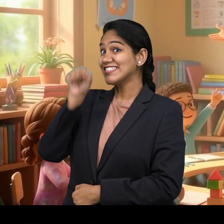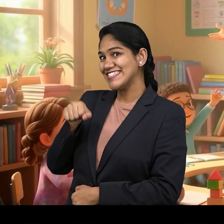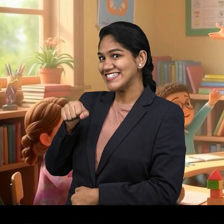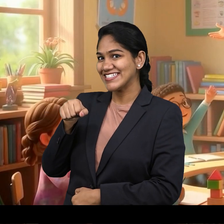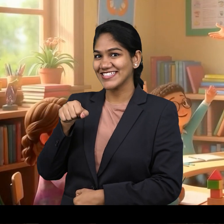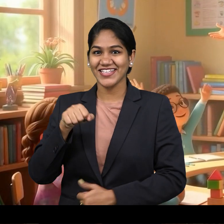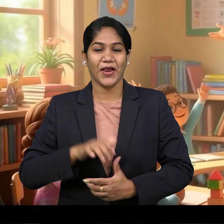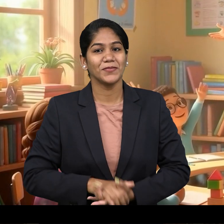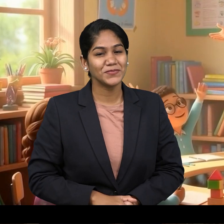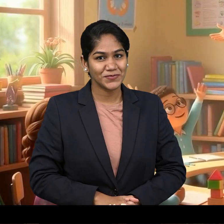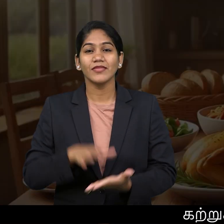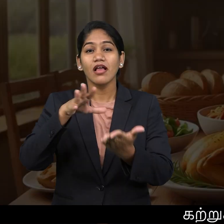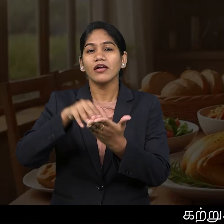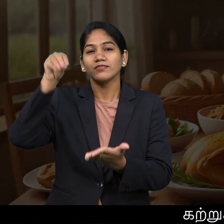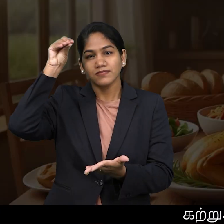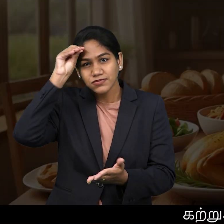ஆம்,